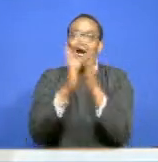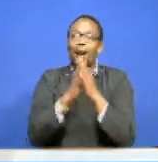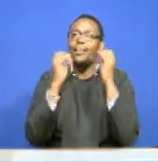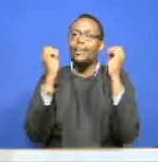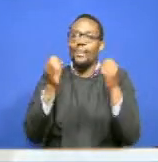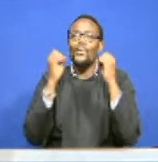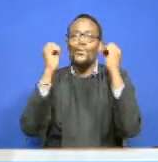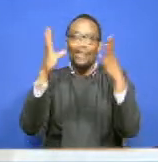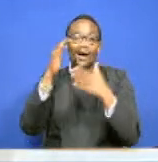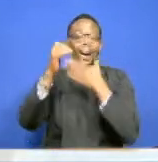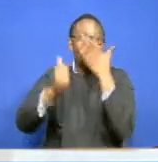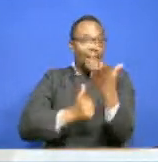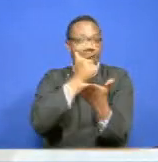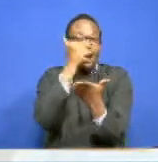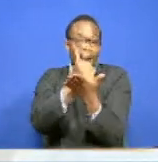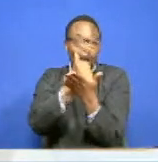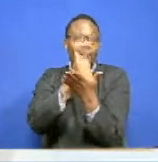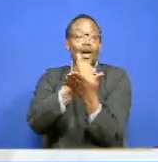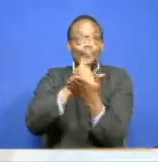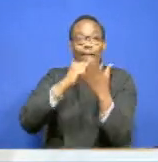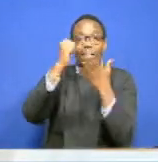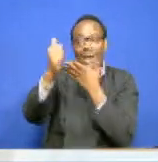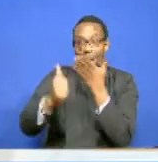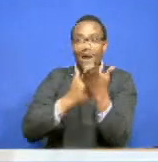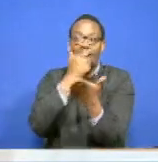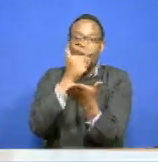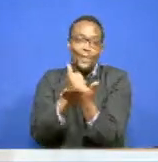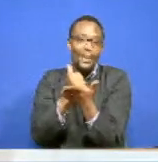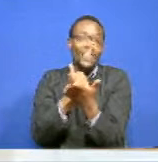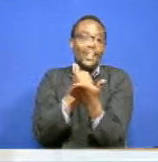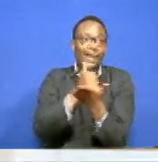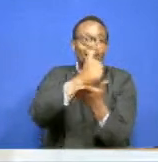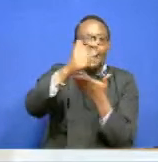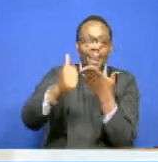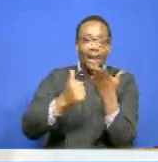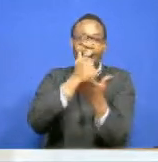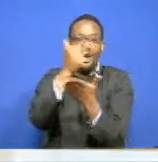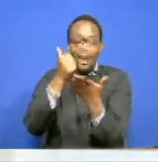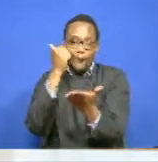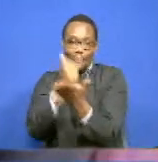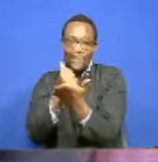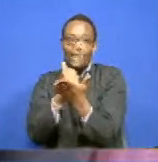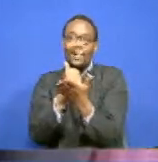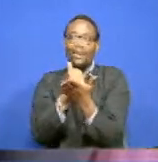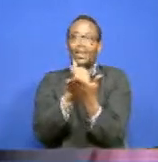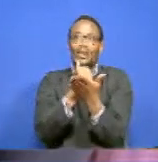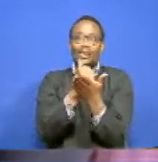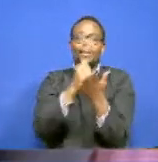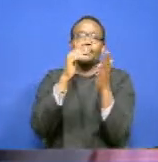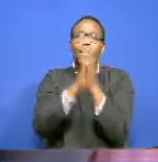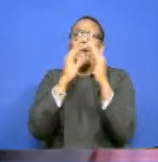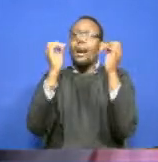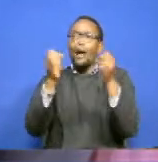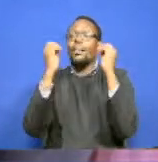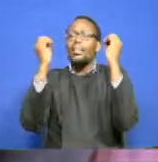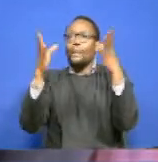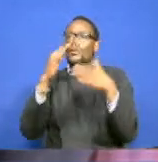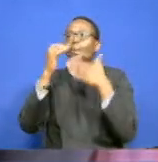Hallelujah Amen, amen, amen, amen Oh, amen, amen, amen